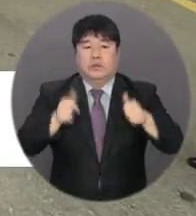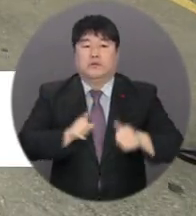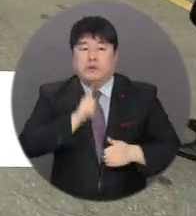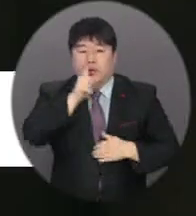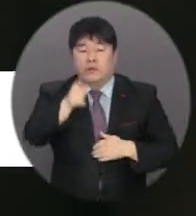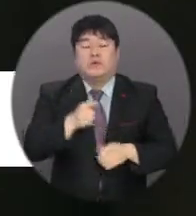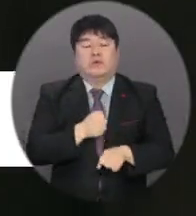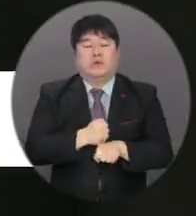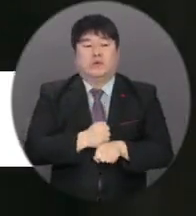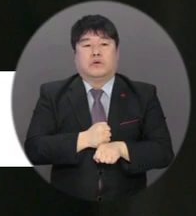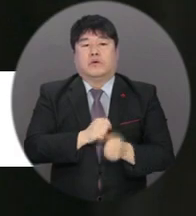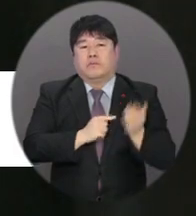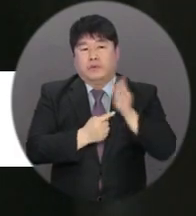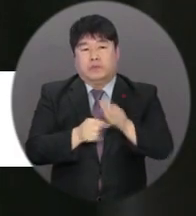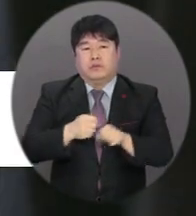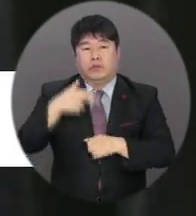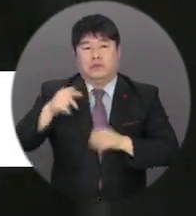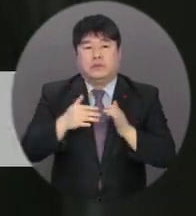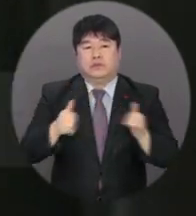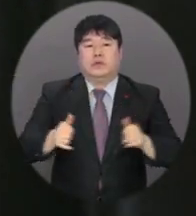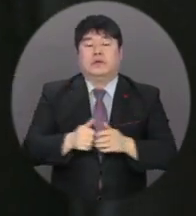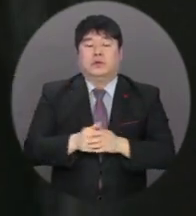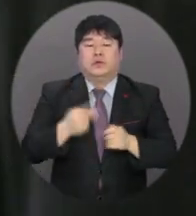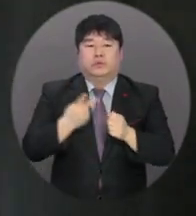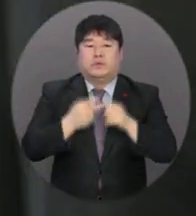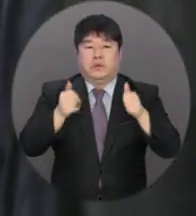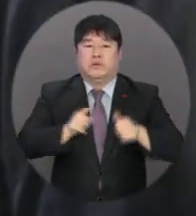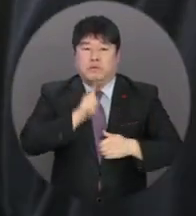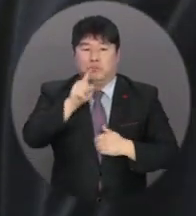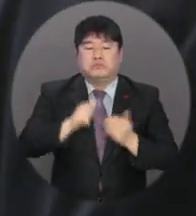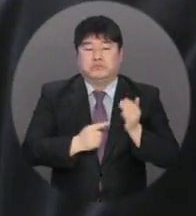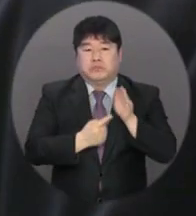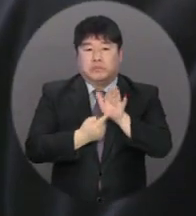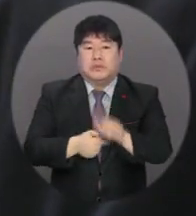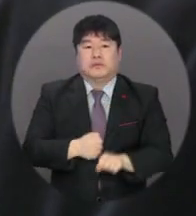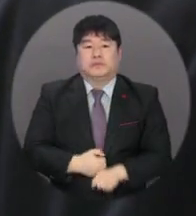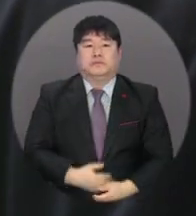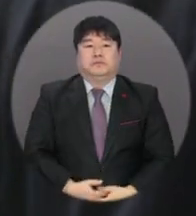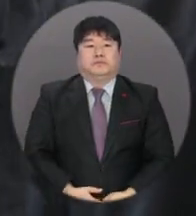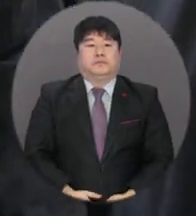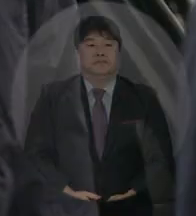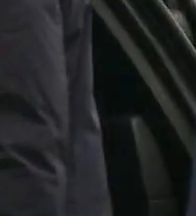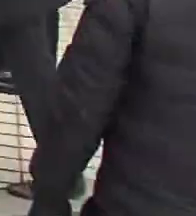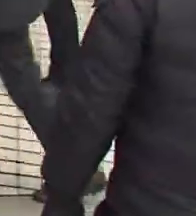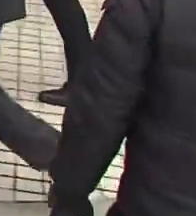전 씨 측도 조만간 항소 여부를 결정할 방침인 것으로 전해졌습니다.